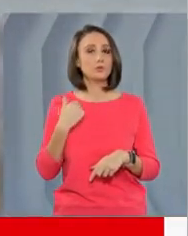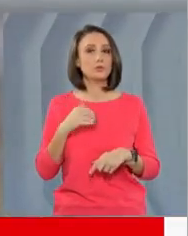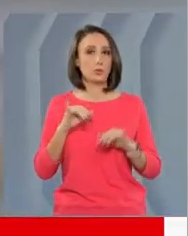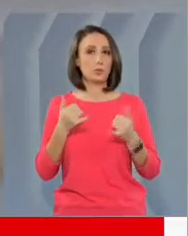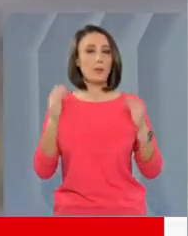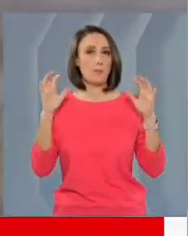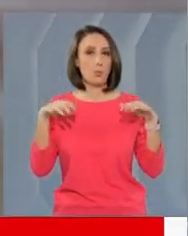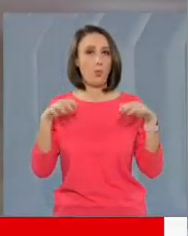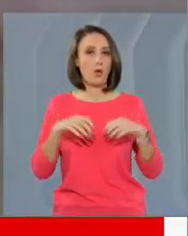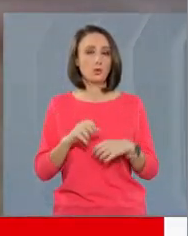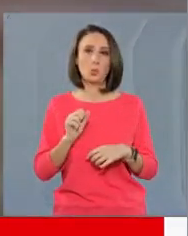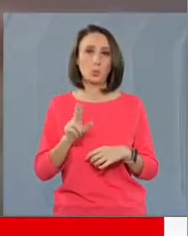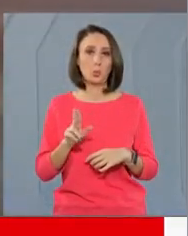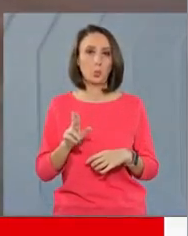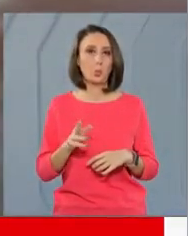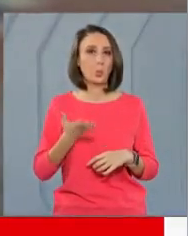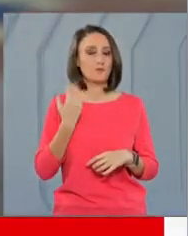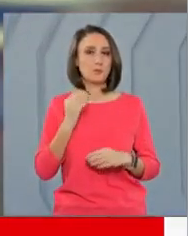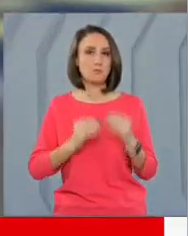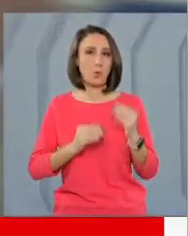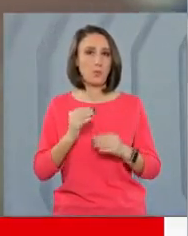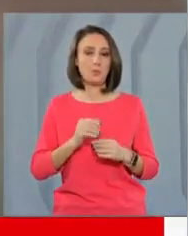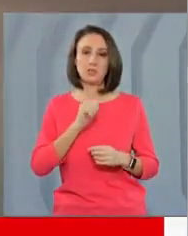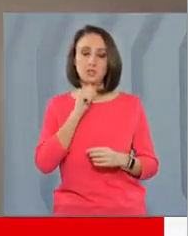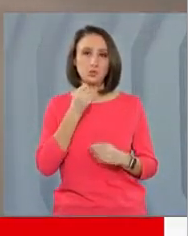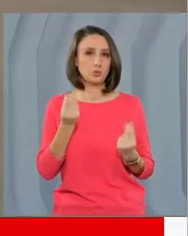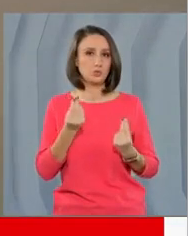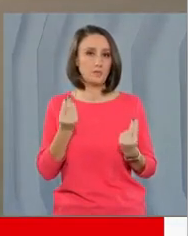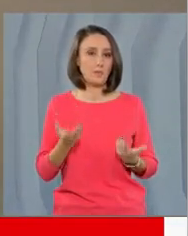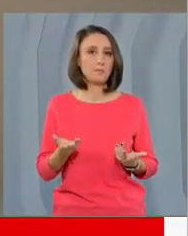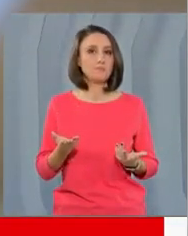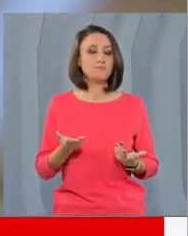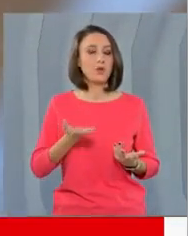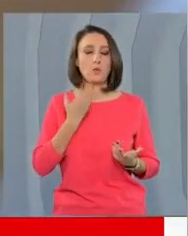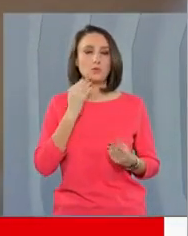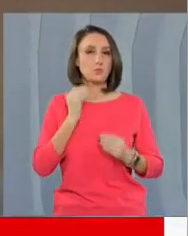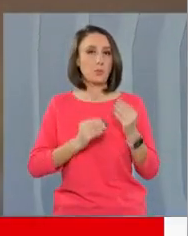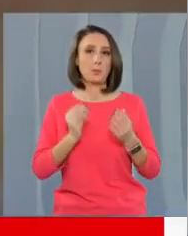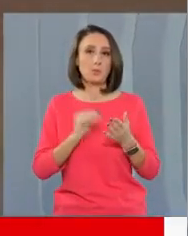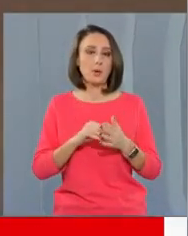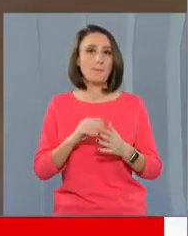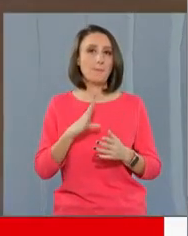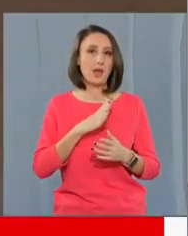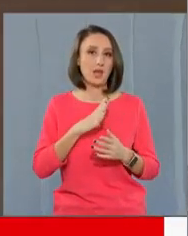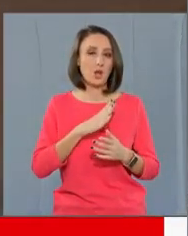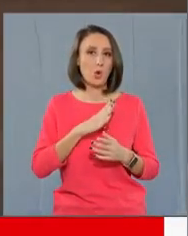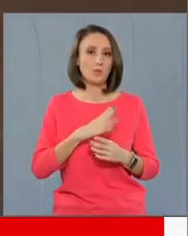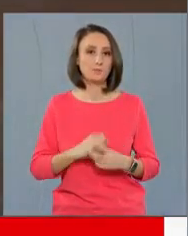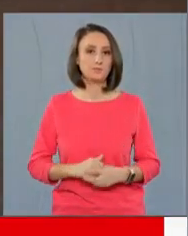inundații? Nu au fost probleme de nicio, adică probleme care să pună în pericol